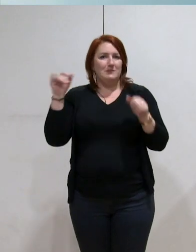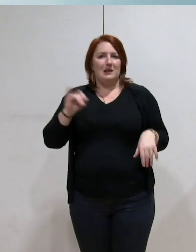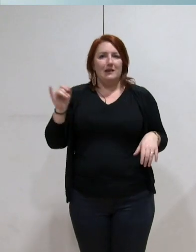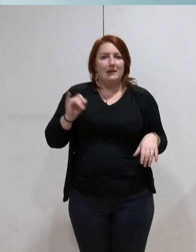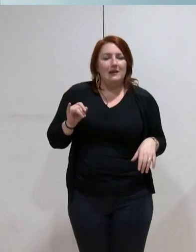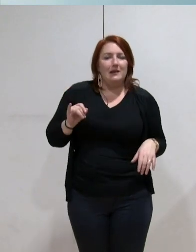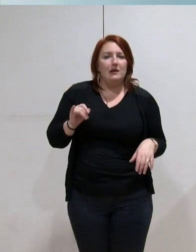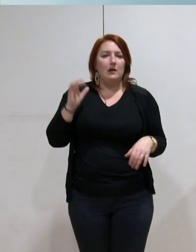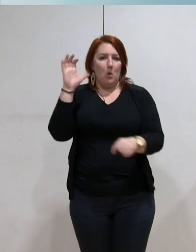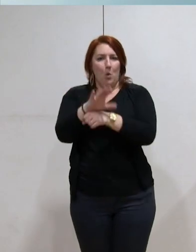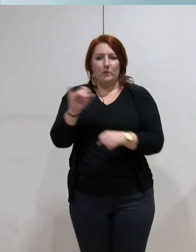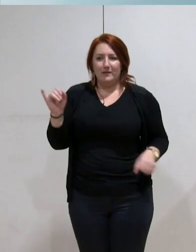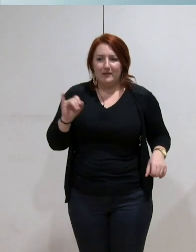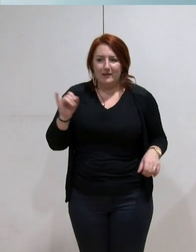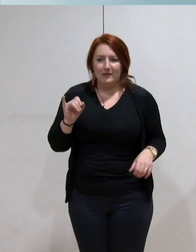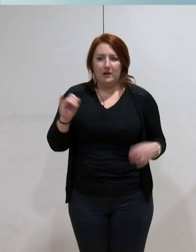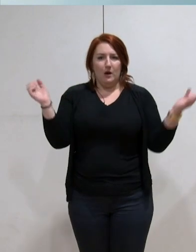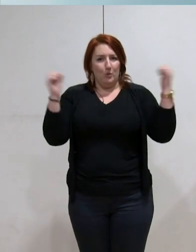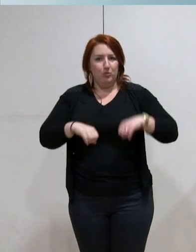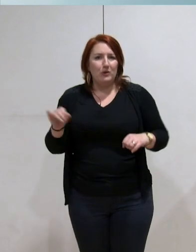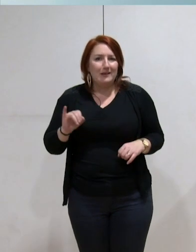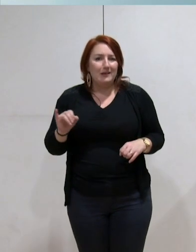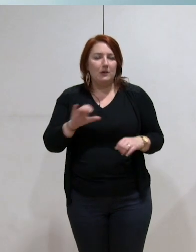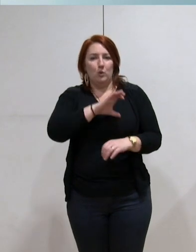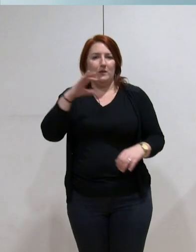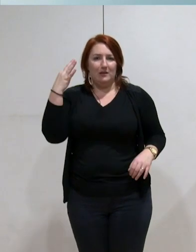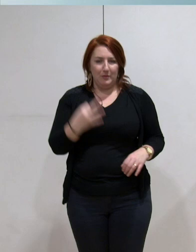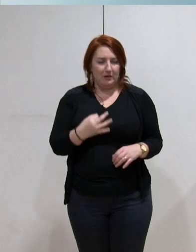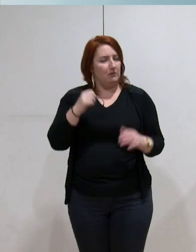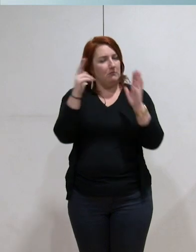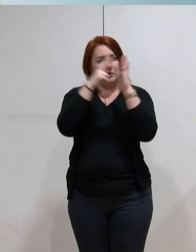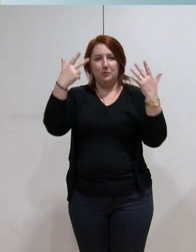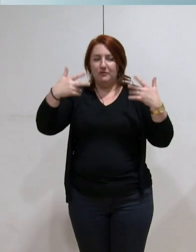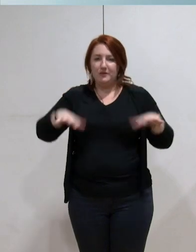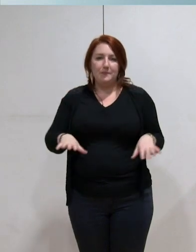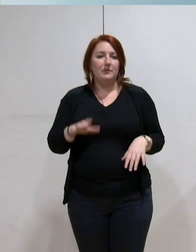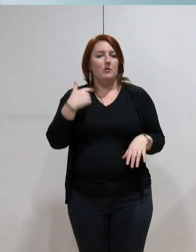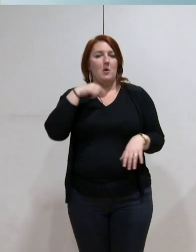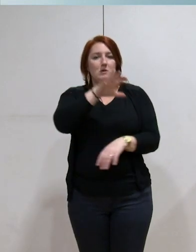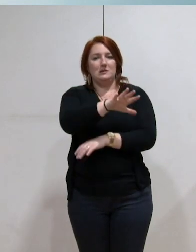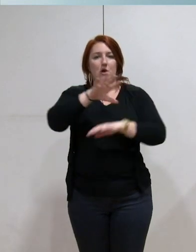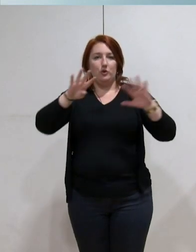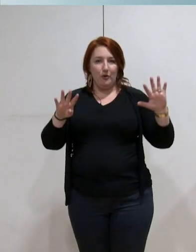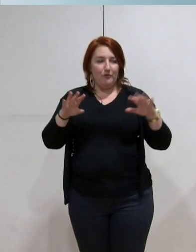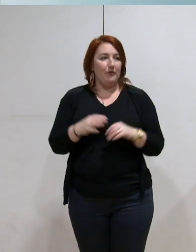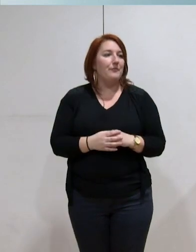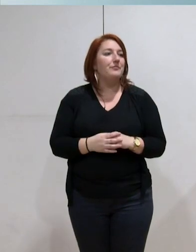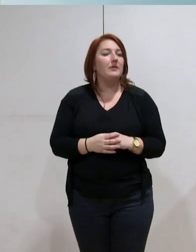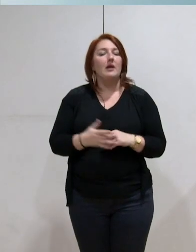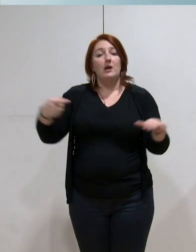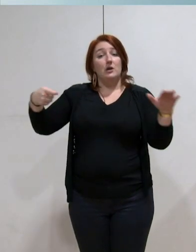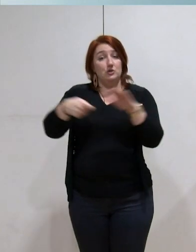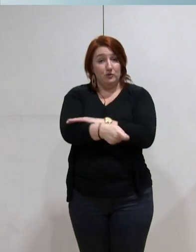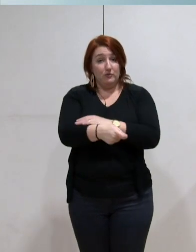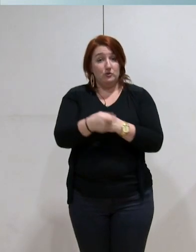s'abstient qui vote contre qui vote pour unanimité délibération adoptée la 59 demande de subvention